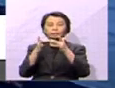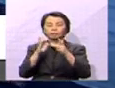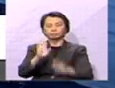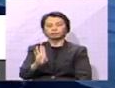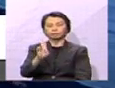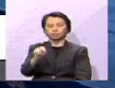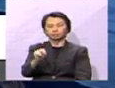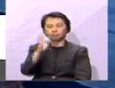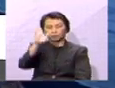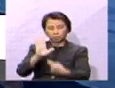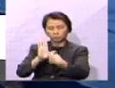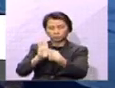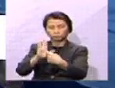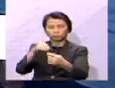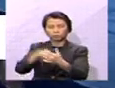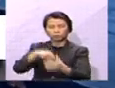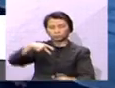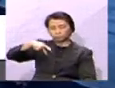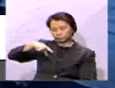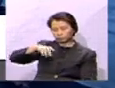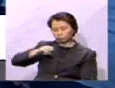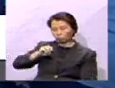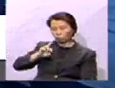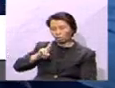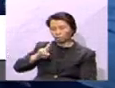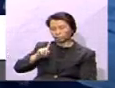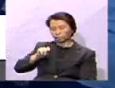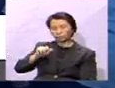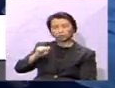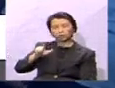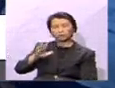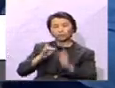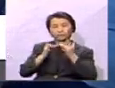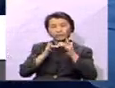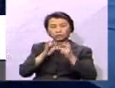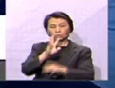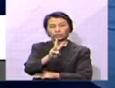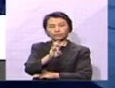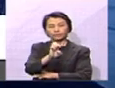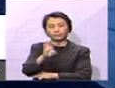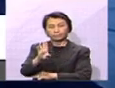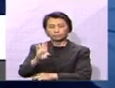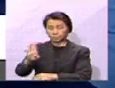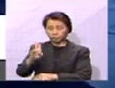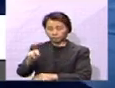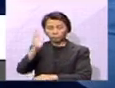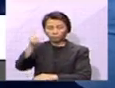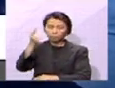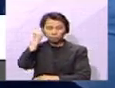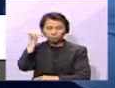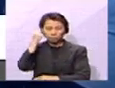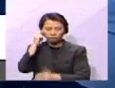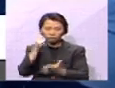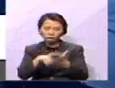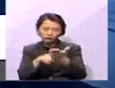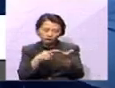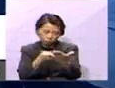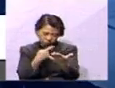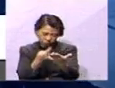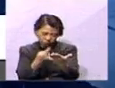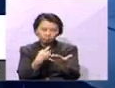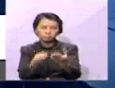dipaparkan dalam portal berkenaan sekaligus membolehkan rakyat mengetahui tawaran barisan nasional